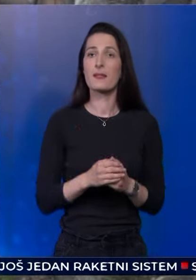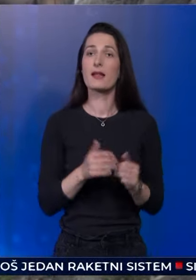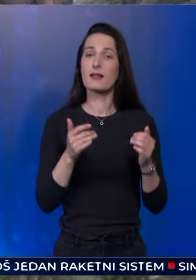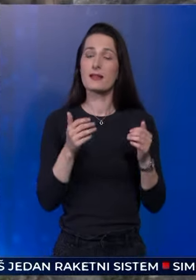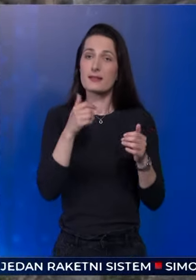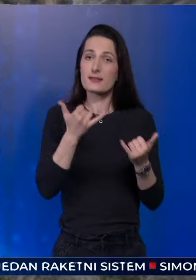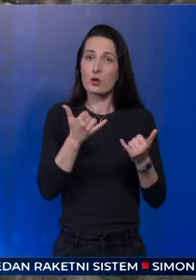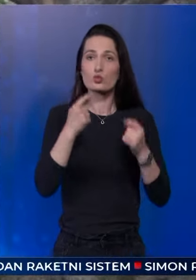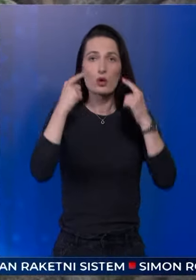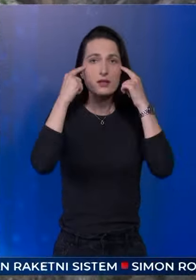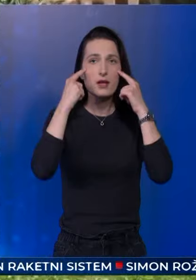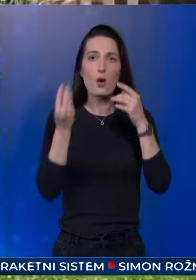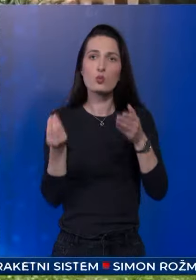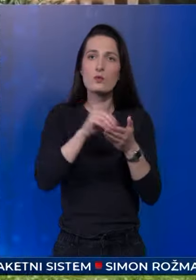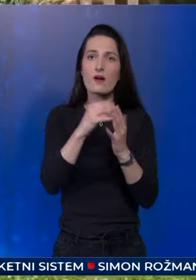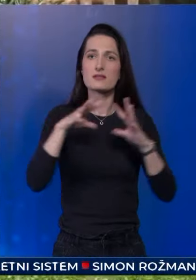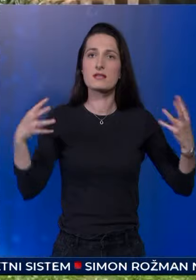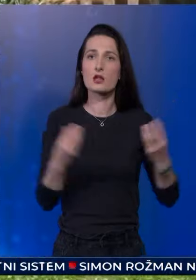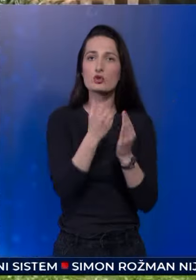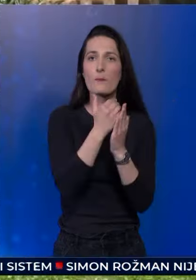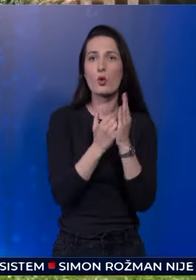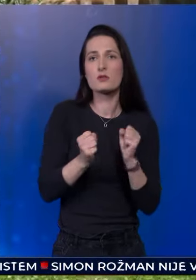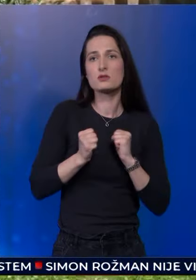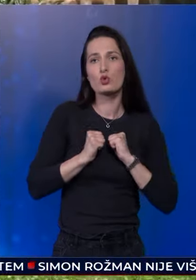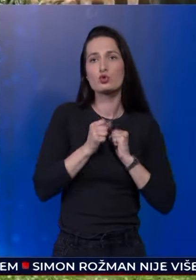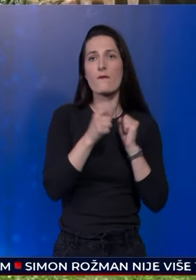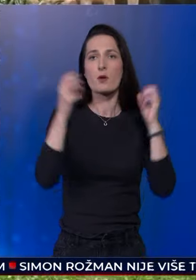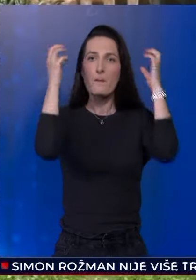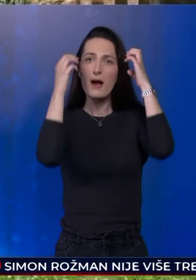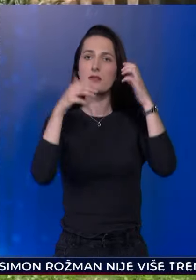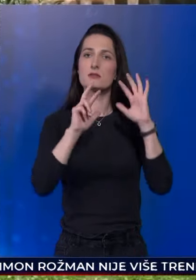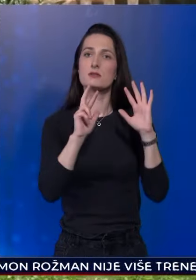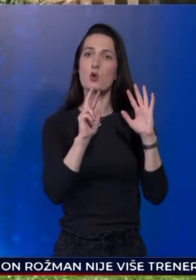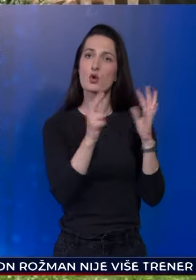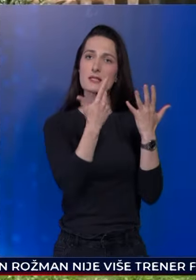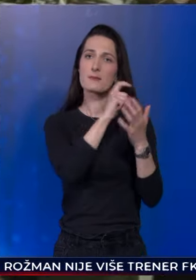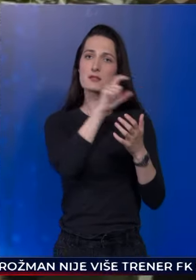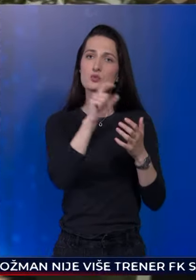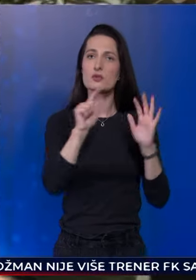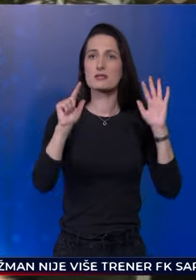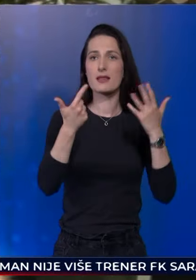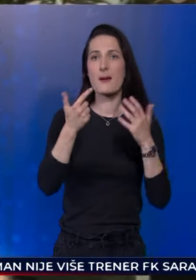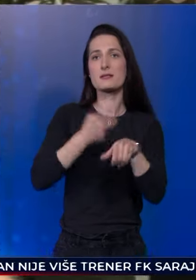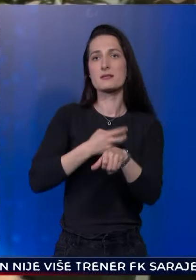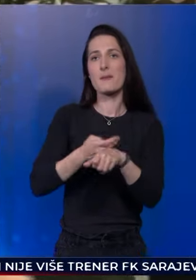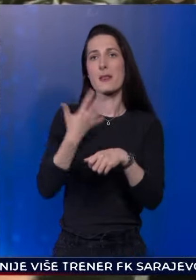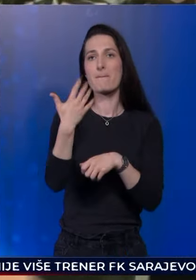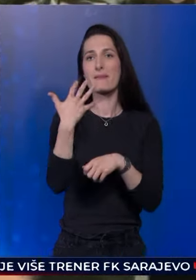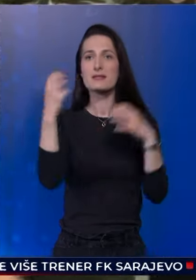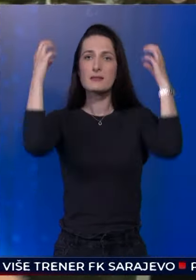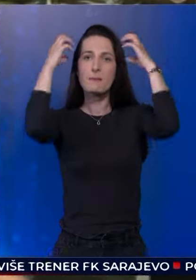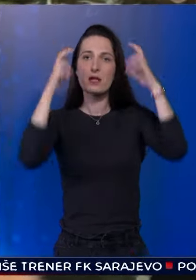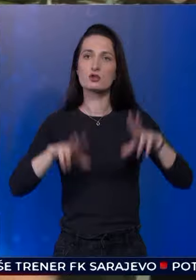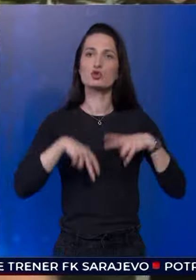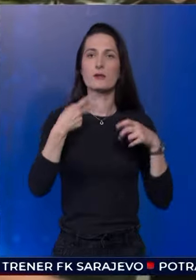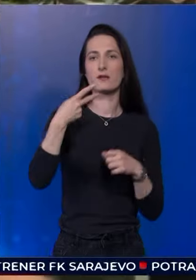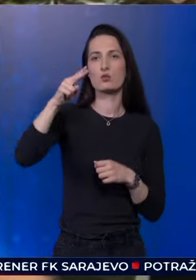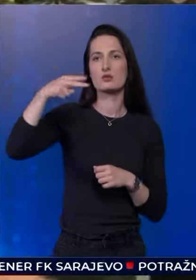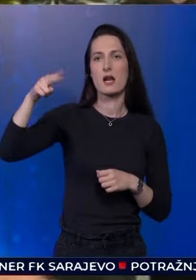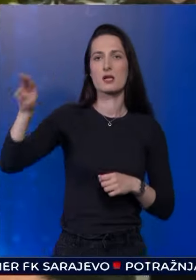uspostavila zajedničke programe za očuvanje džinovskih pandi sa 18 institucija iz 17 zemalja, a 50 džinovskih